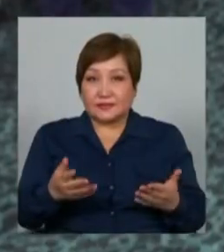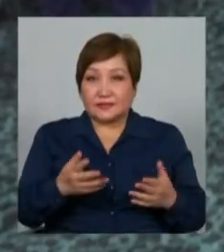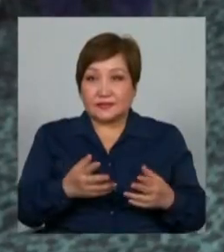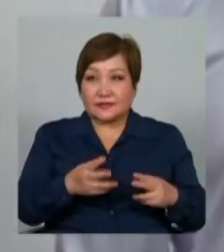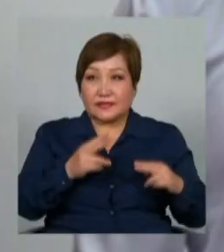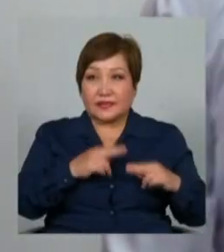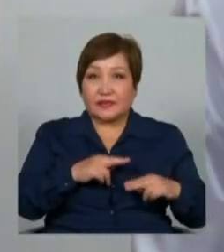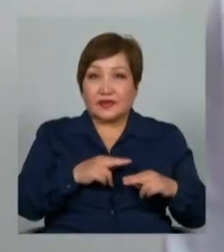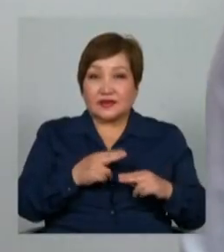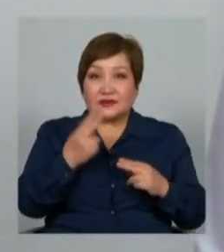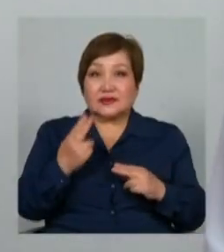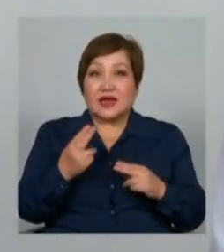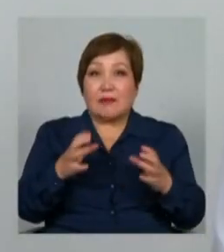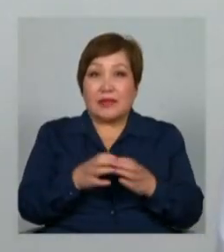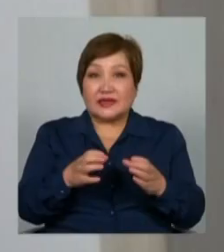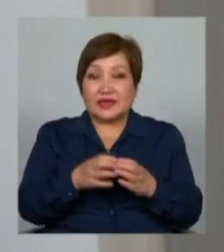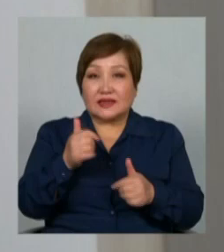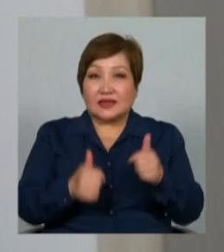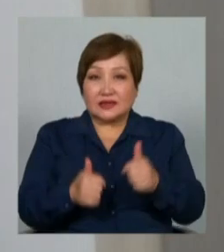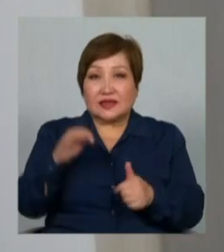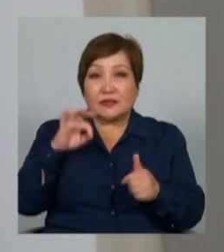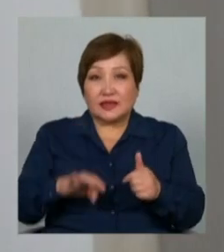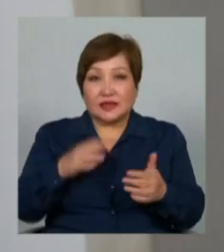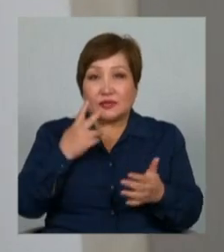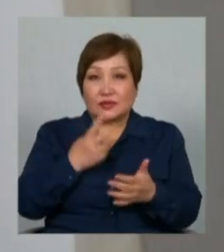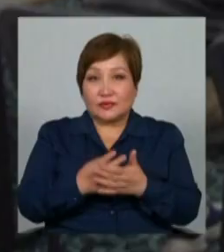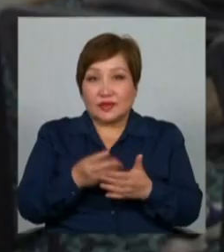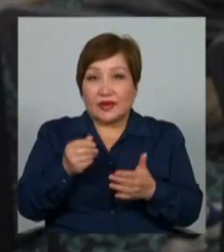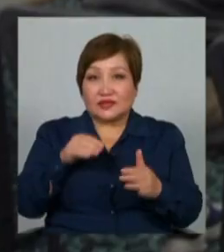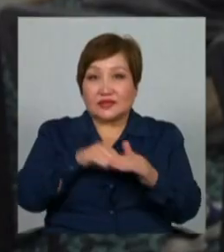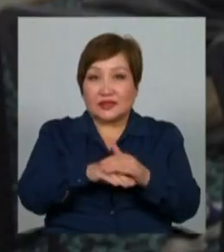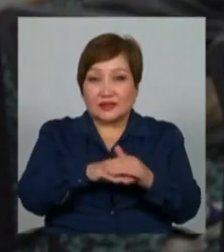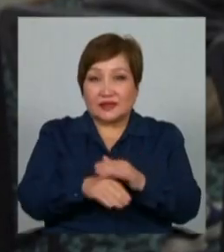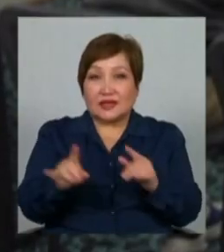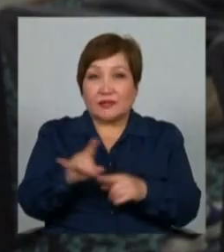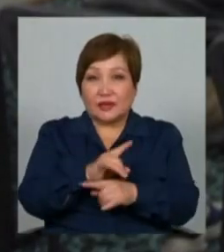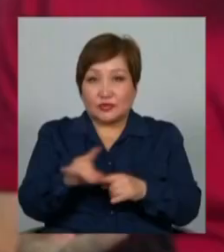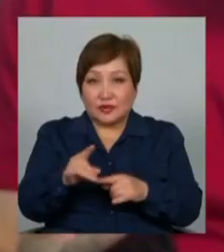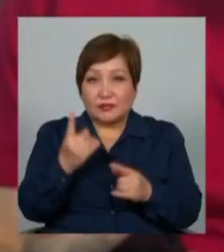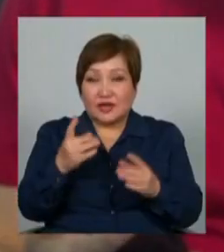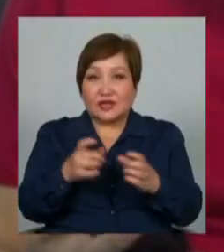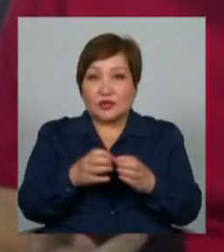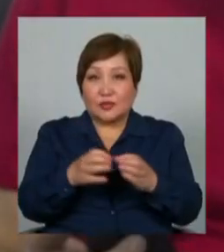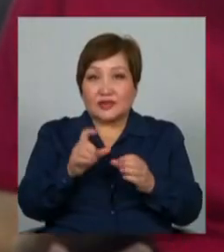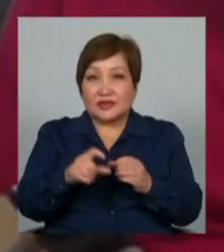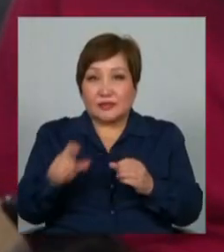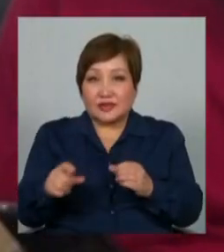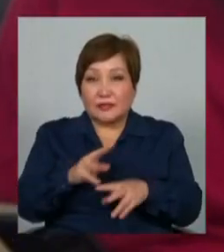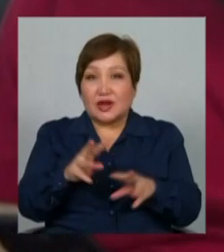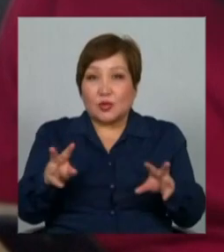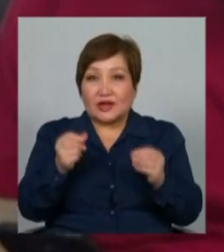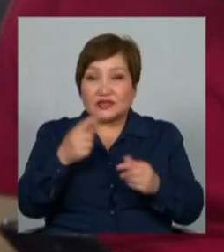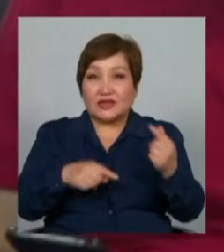Инвестициялық компанияға тендерден пайда көрім деп ақша салғандар алданып қалды. Бір топ азамат миллиондаған қаржысын қайтар алмай